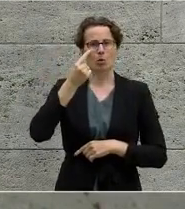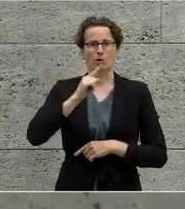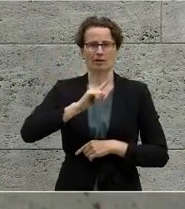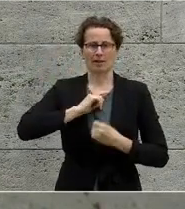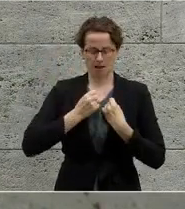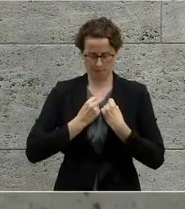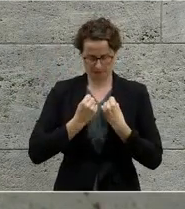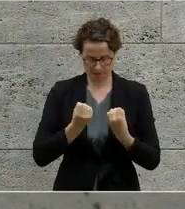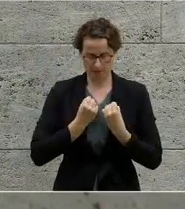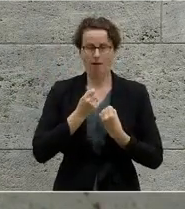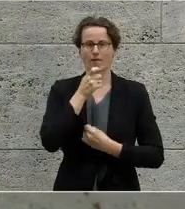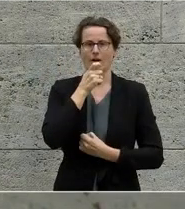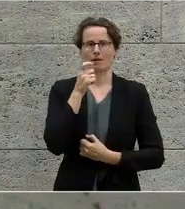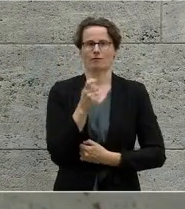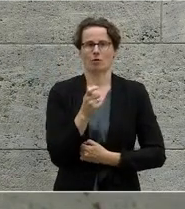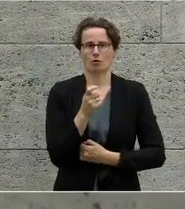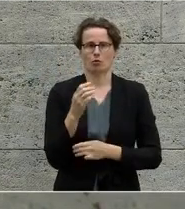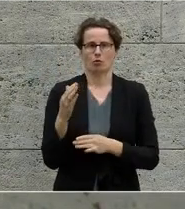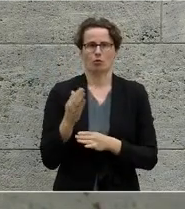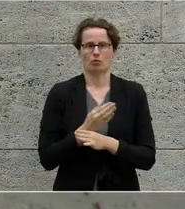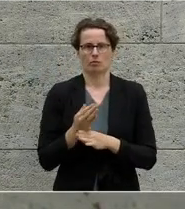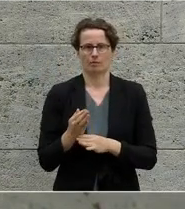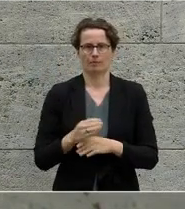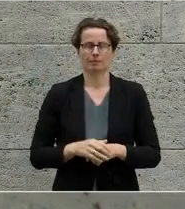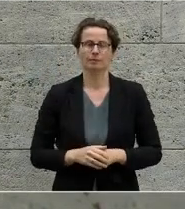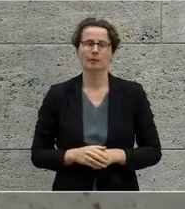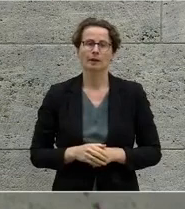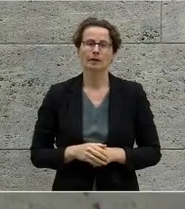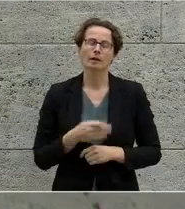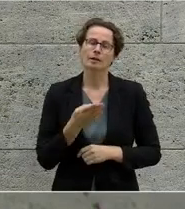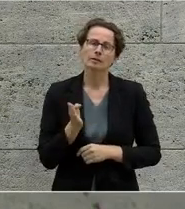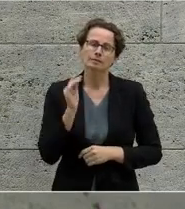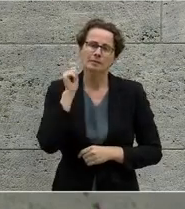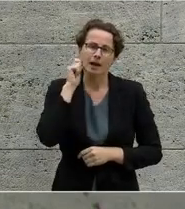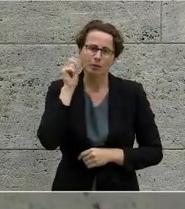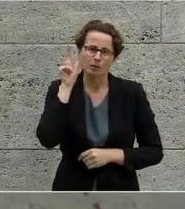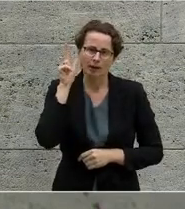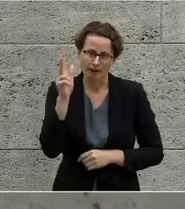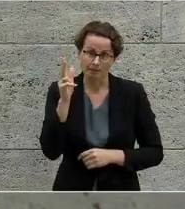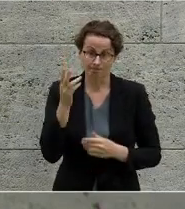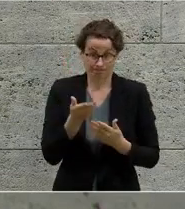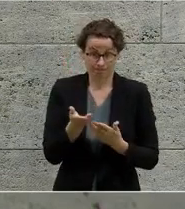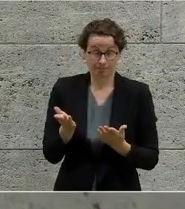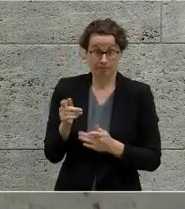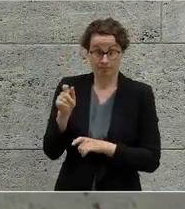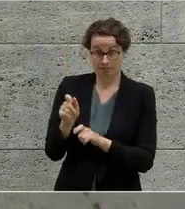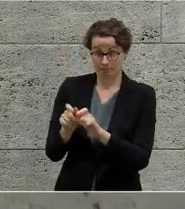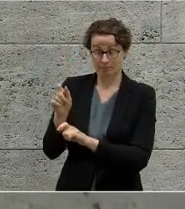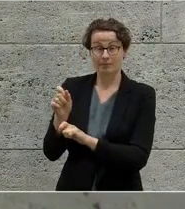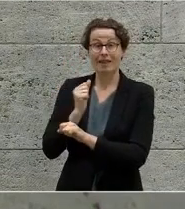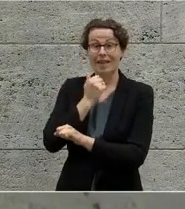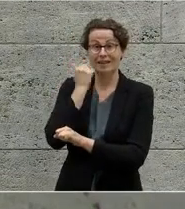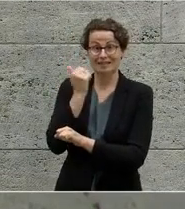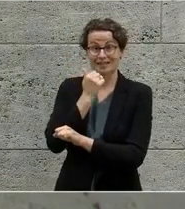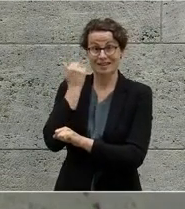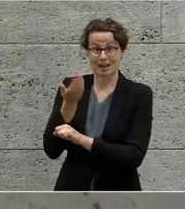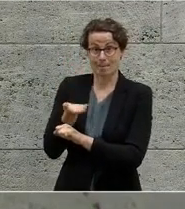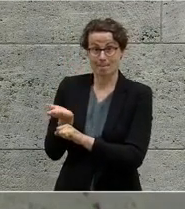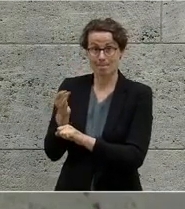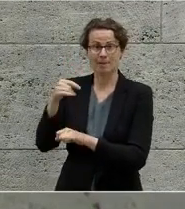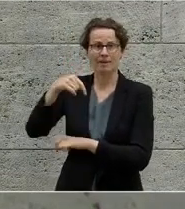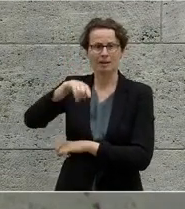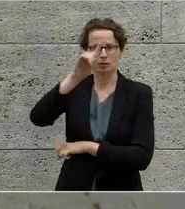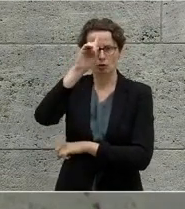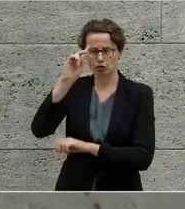Verantwortung zu übernehmen. Meine Damen und Herren, Extremisten dürfen in unserem Land